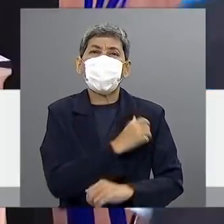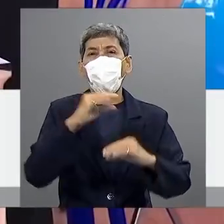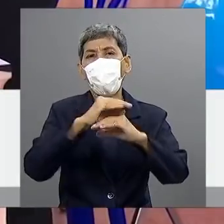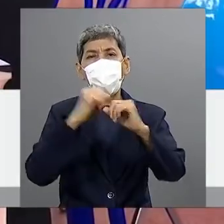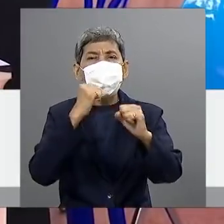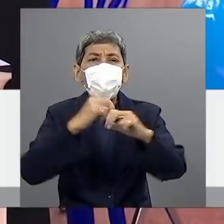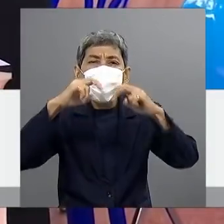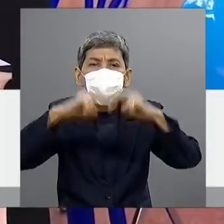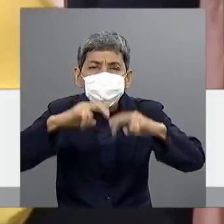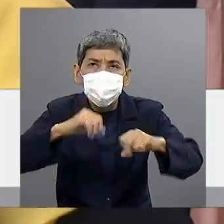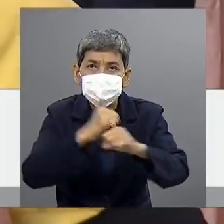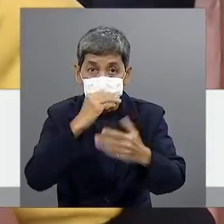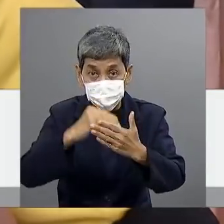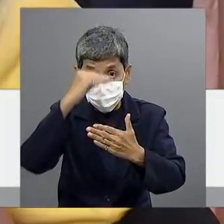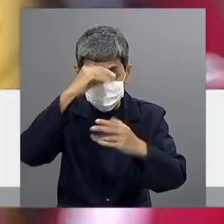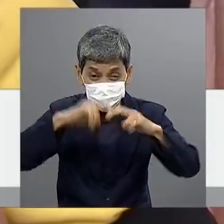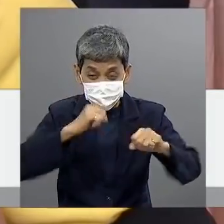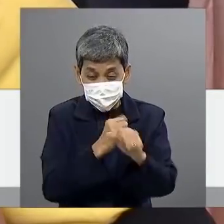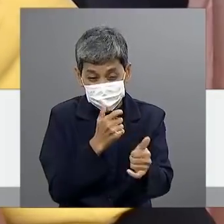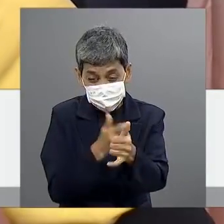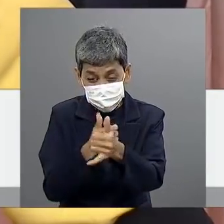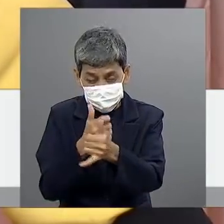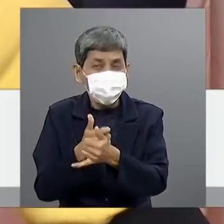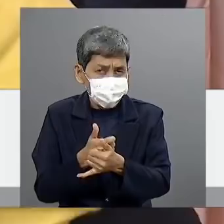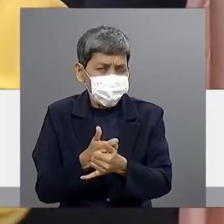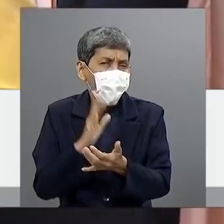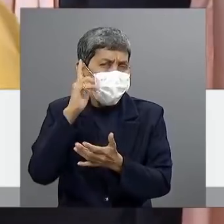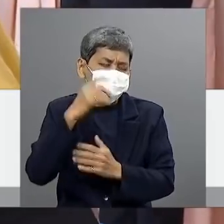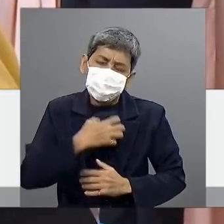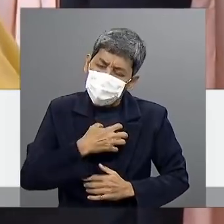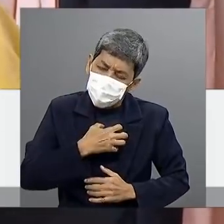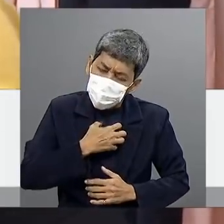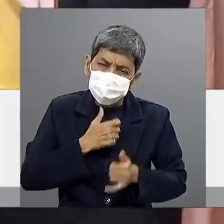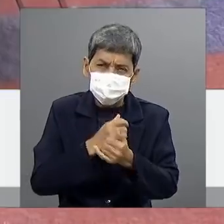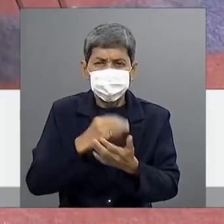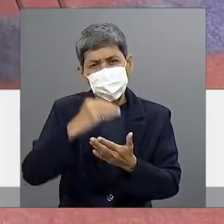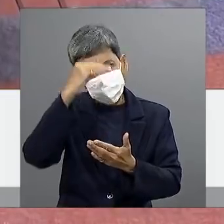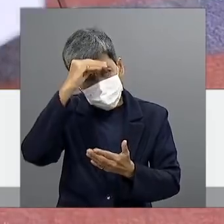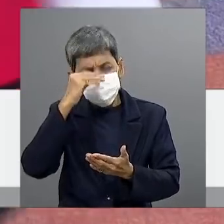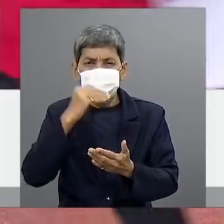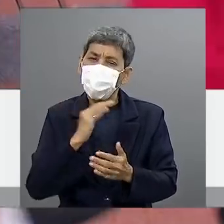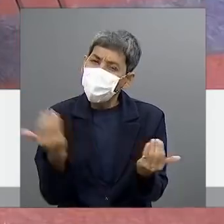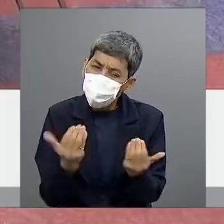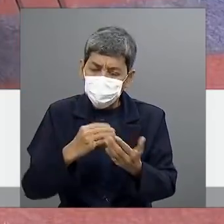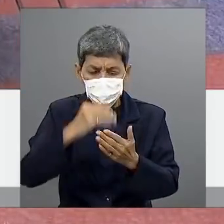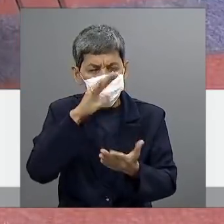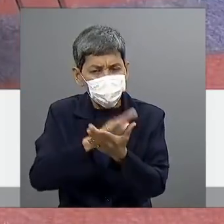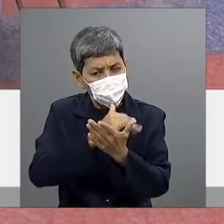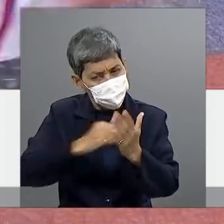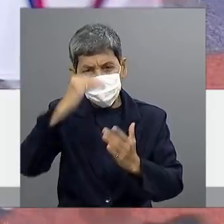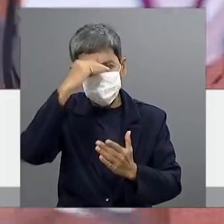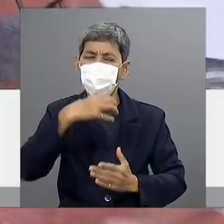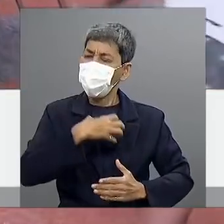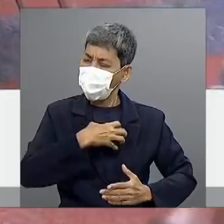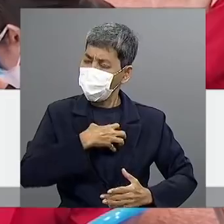การฉีดวัคซีนในถึงวันนี้ถือว่าเป็นความหวังของทั้งผู้ปกครองแล้วก็นักเรียนที่อยากให้บุตรหลานกลับเข้าสู่ระบบการศึกษาอีกครั้งหนึ่งด้วย